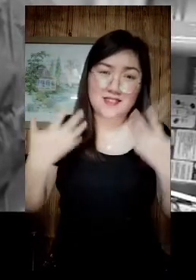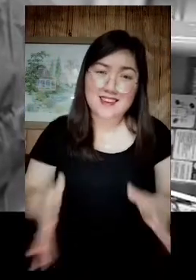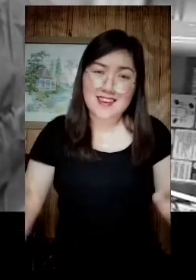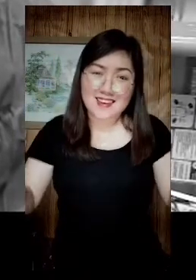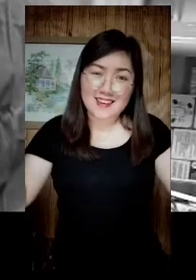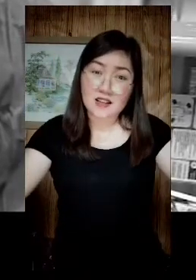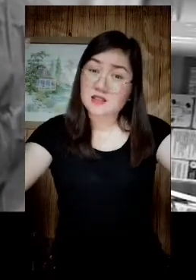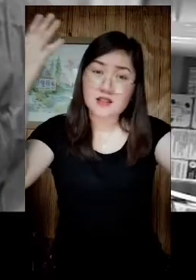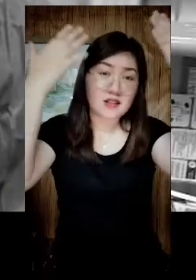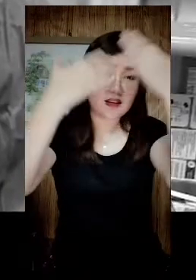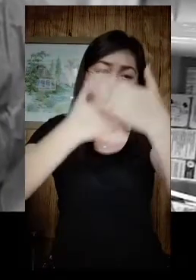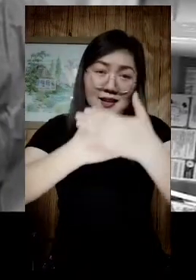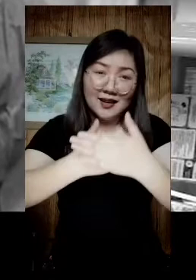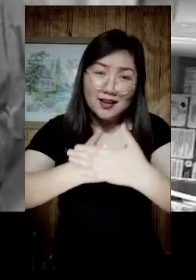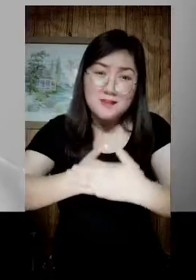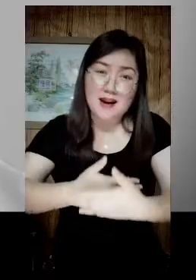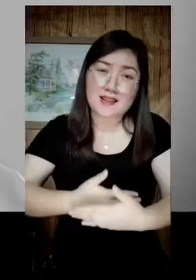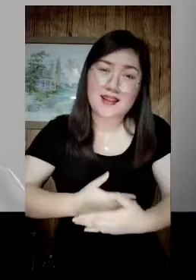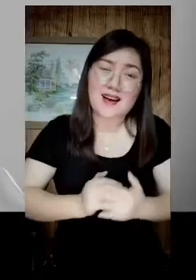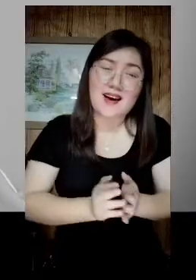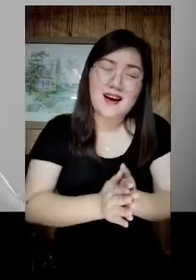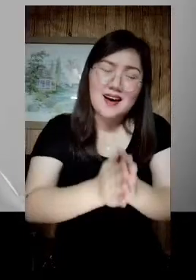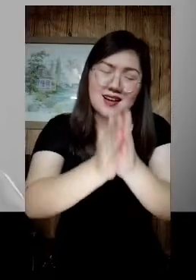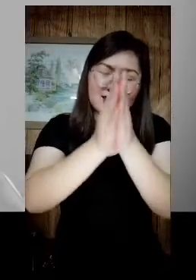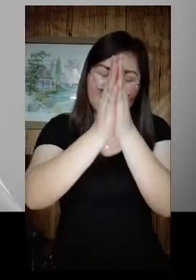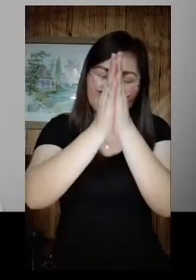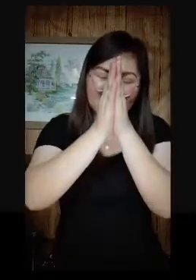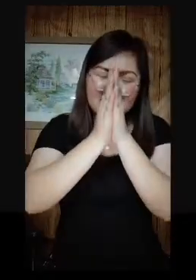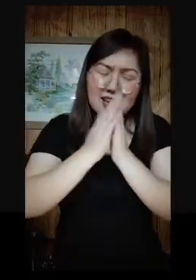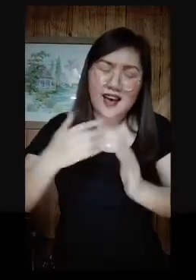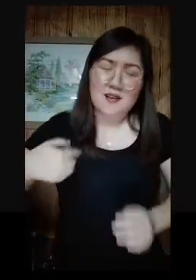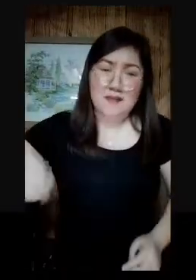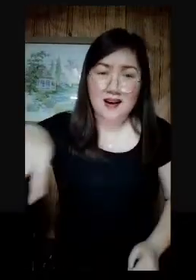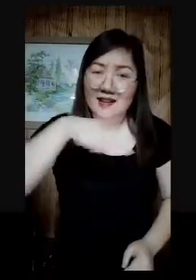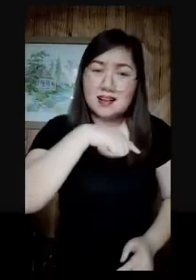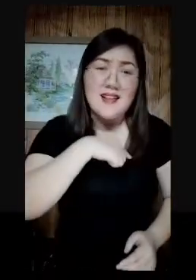matatapos din ang dilim. Manalangin,